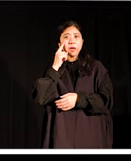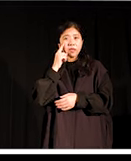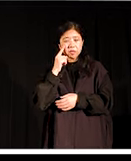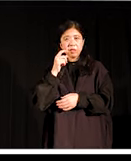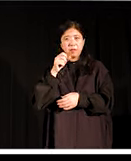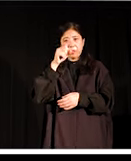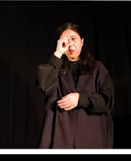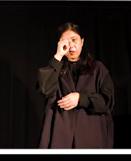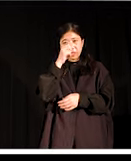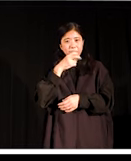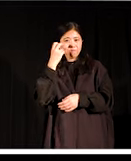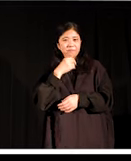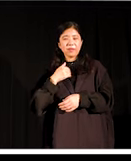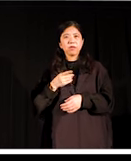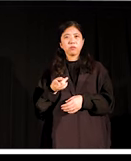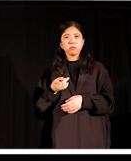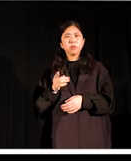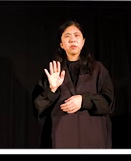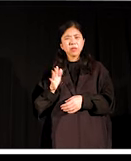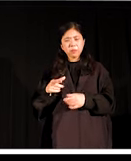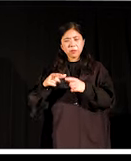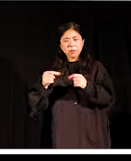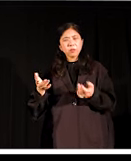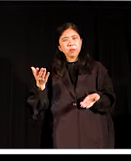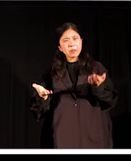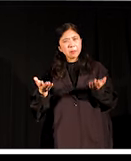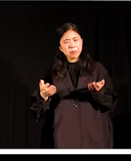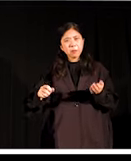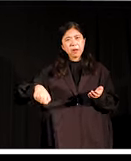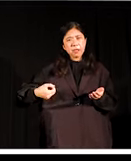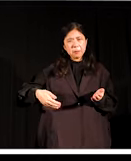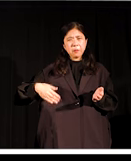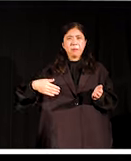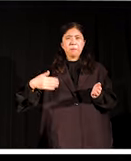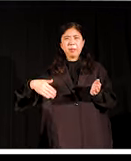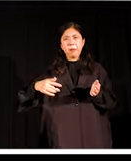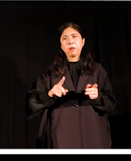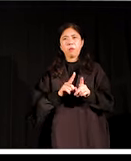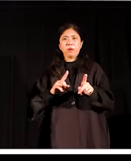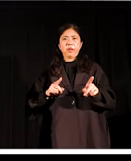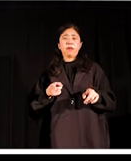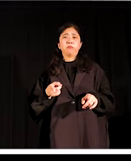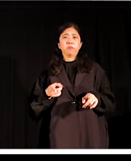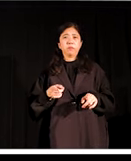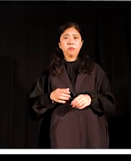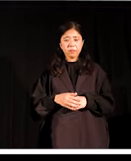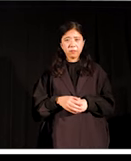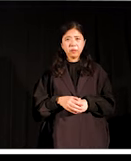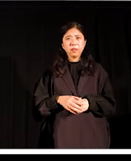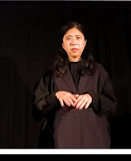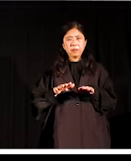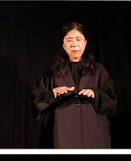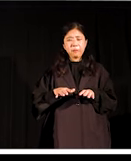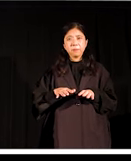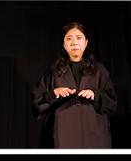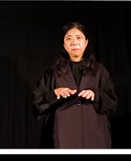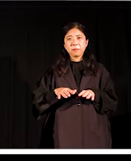たのでだいぶ良くはなっていますがまだまだ日本に比べるとあのやっぱ亡くなる患者さん多いです今までに本当に100人以上の患者